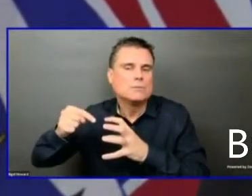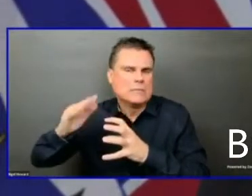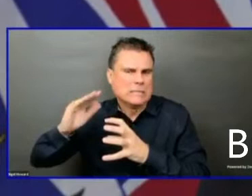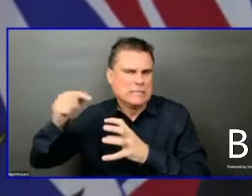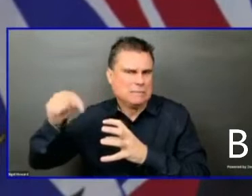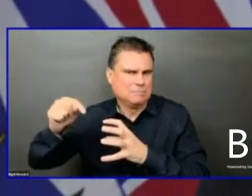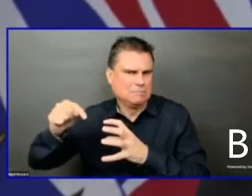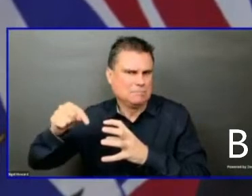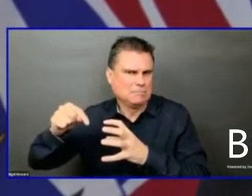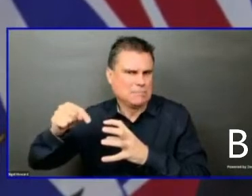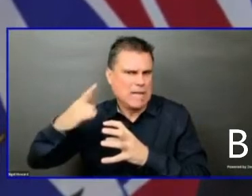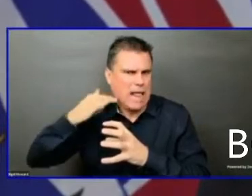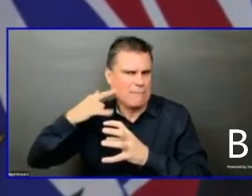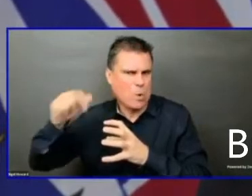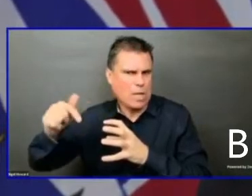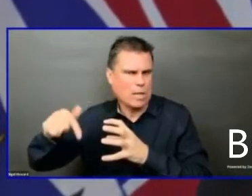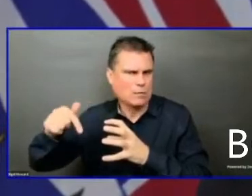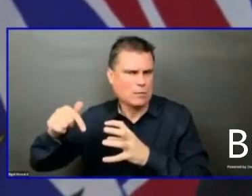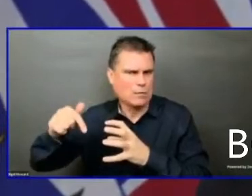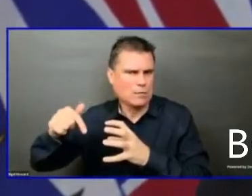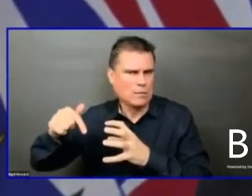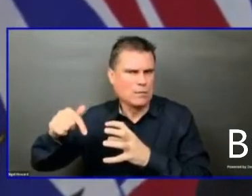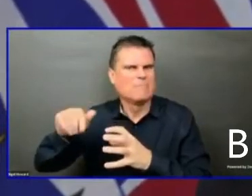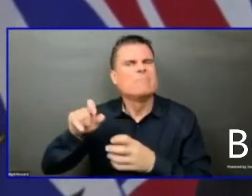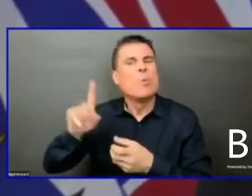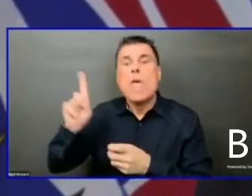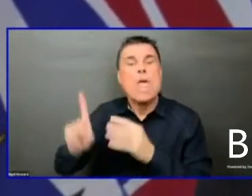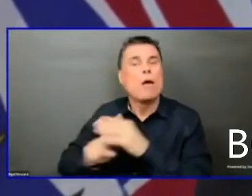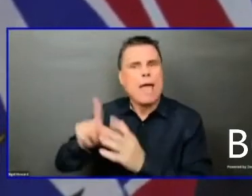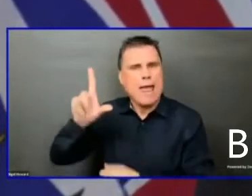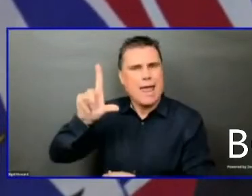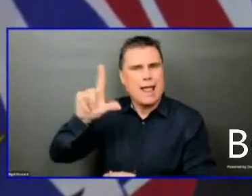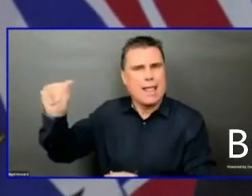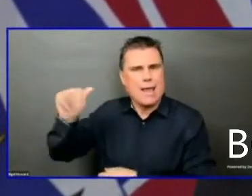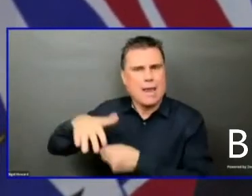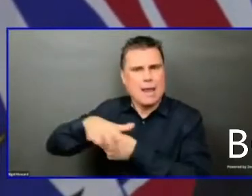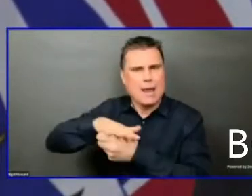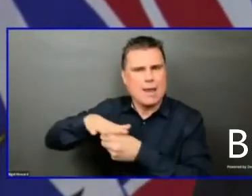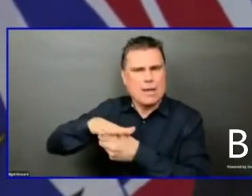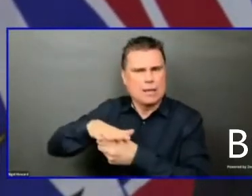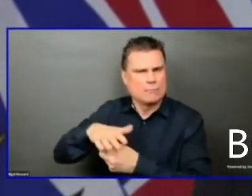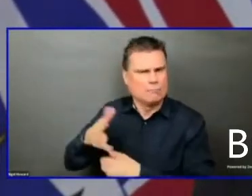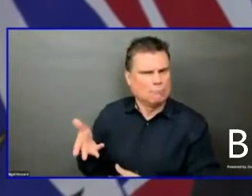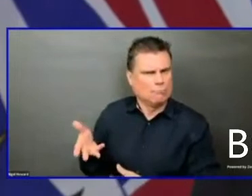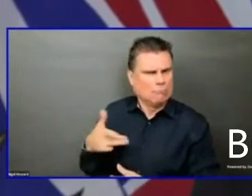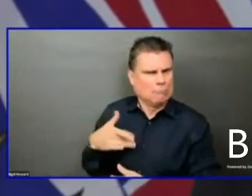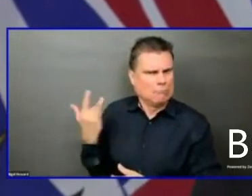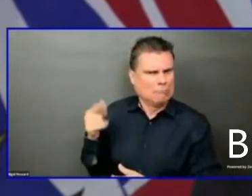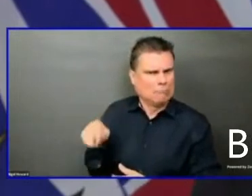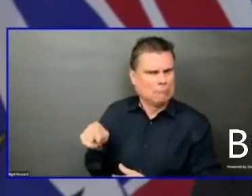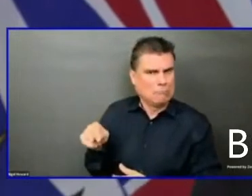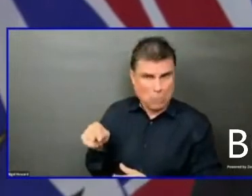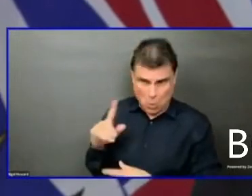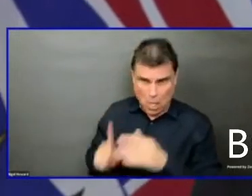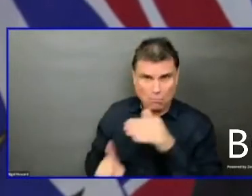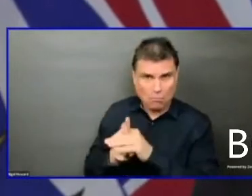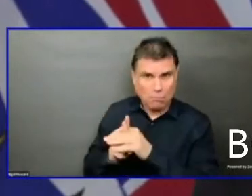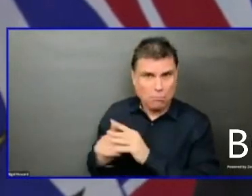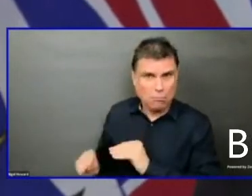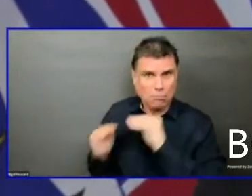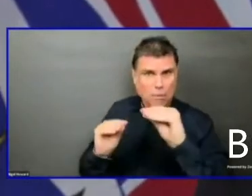是我看到了这个洛杉矶还有一个变异体，我们是不是要关心这